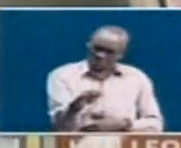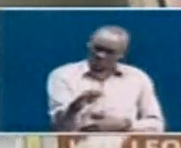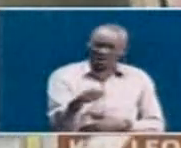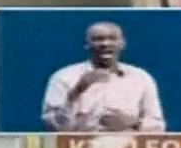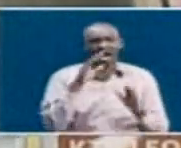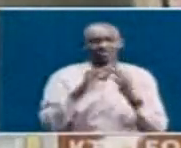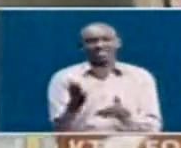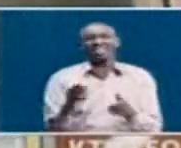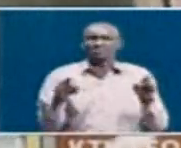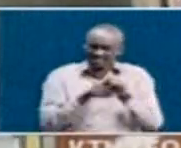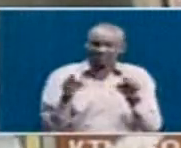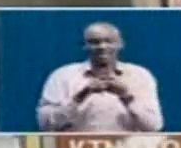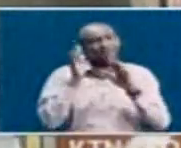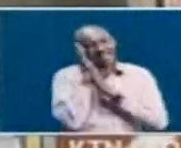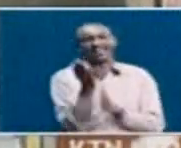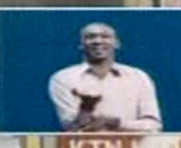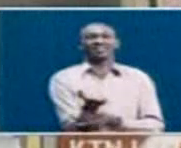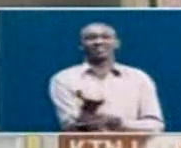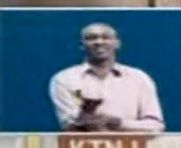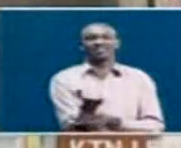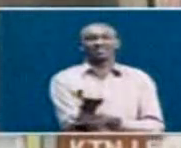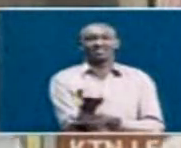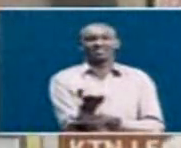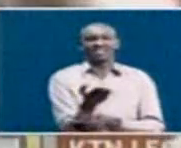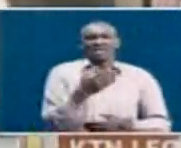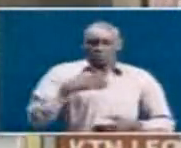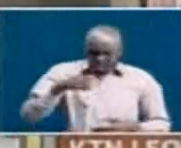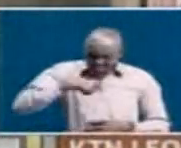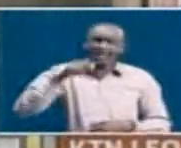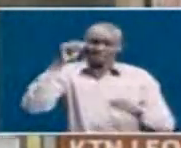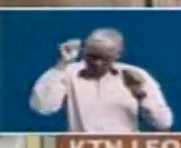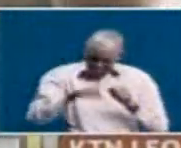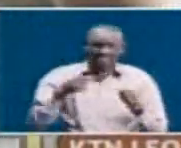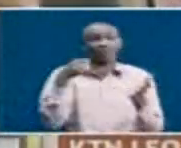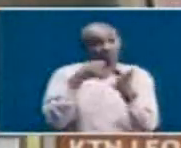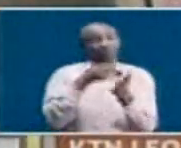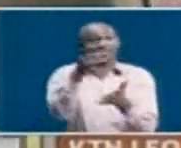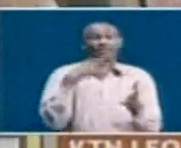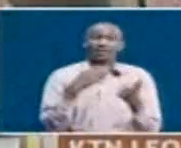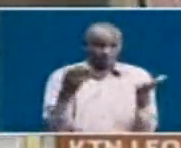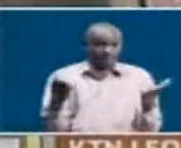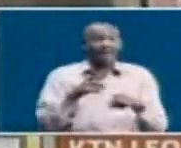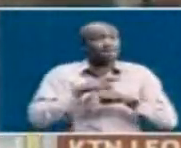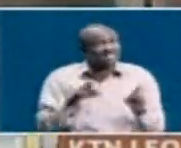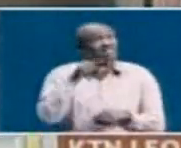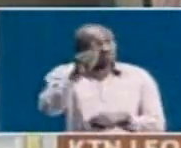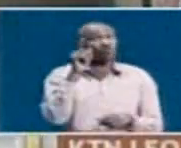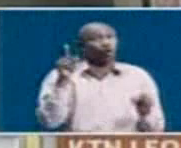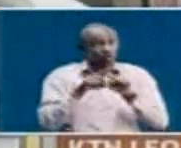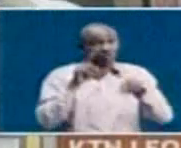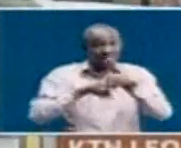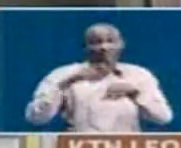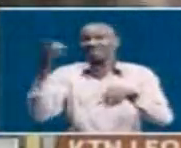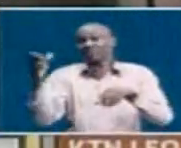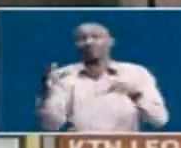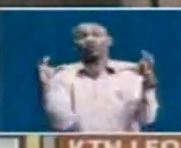nyumbani. Anatoshana na kitanda. Sisi ni lazima tuwashirikishe, huwa tunawashirikisha, lakini wao wakienda kwa zile